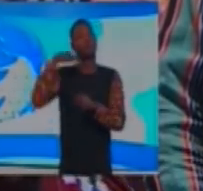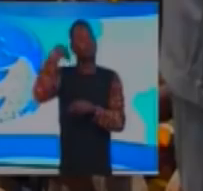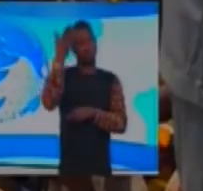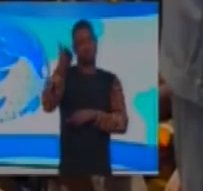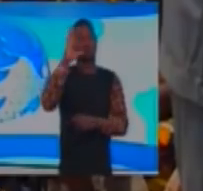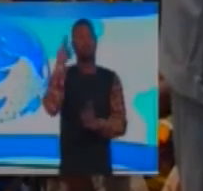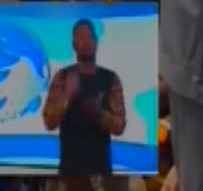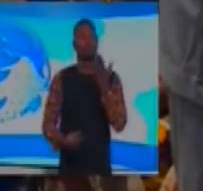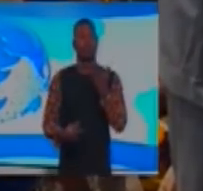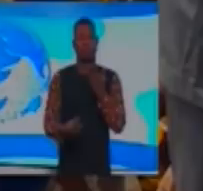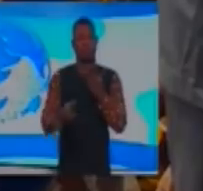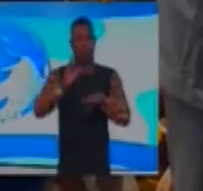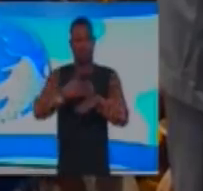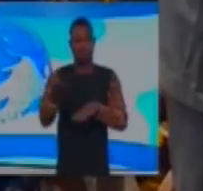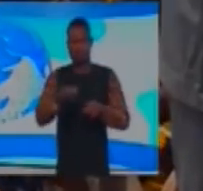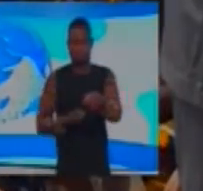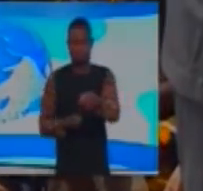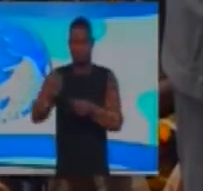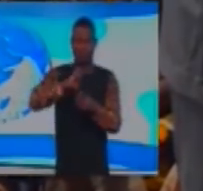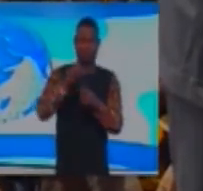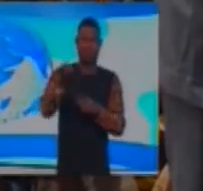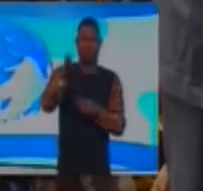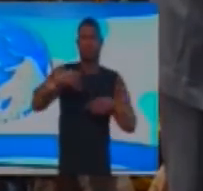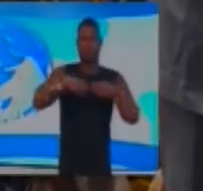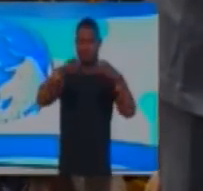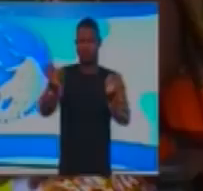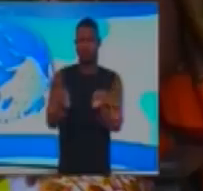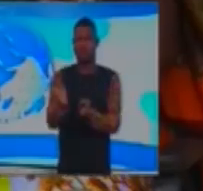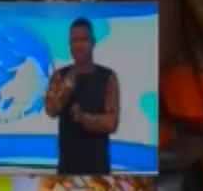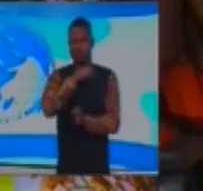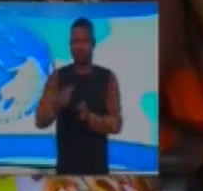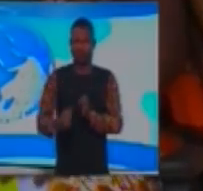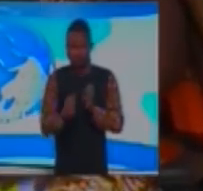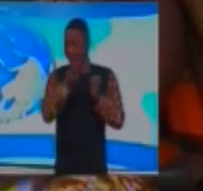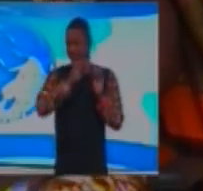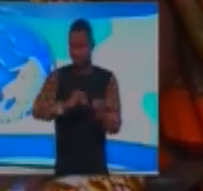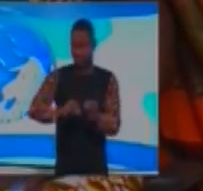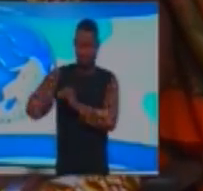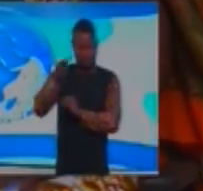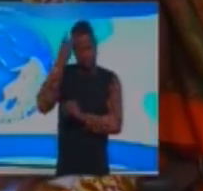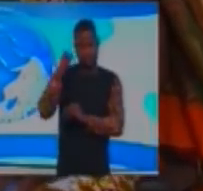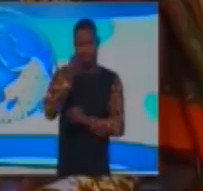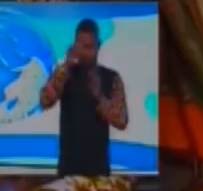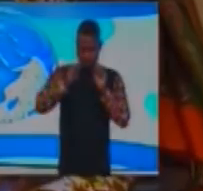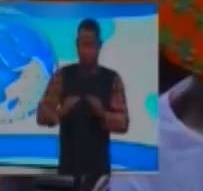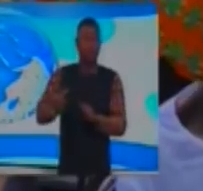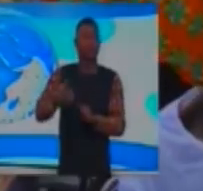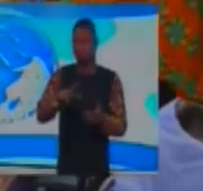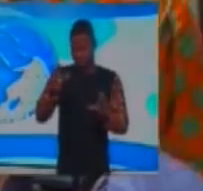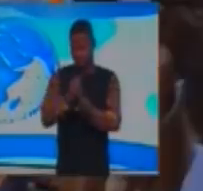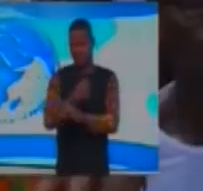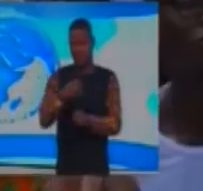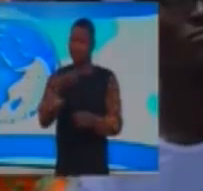venir. Après les échanges entre la délégation et les composantes du parti au niveau provincial, on peut retenir des motifs